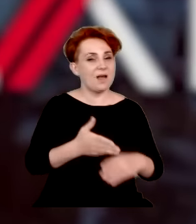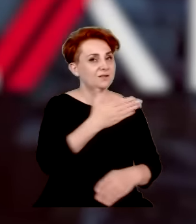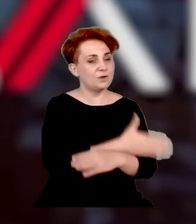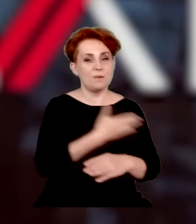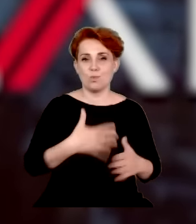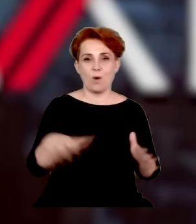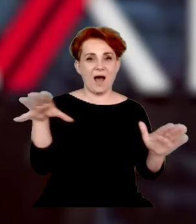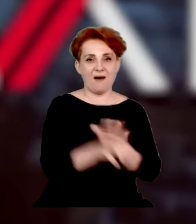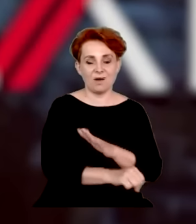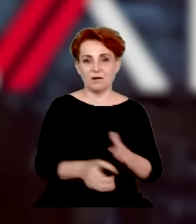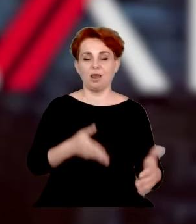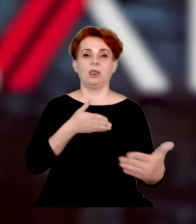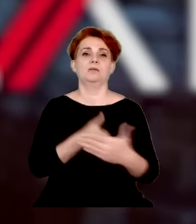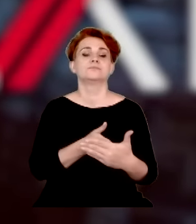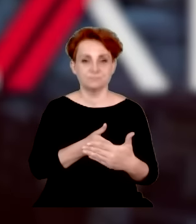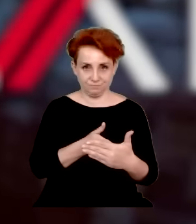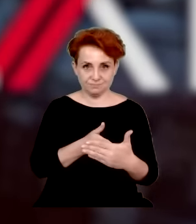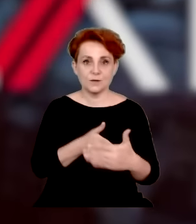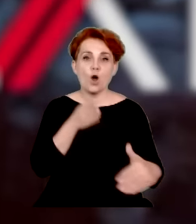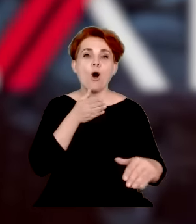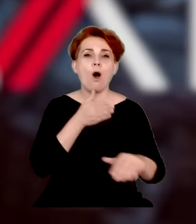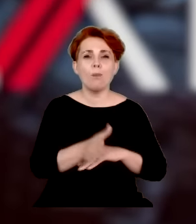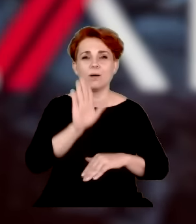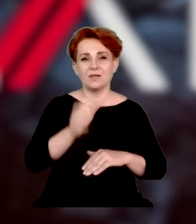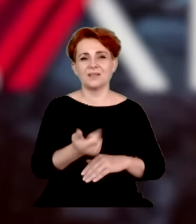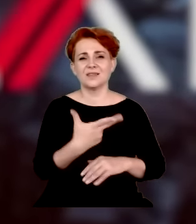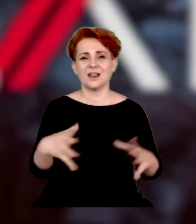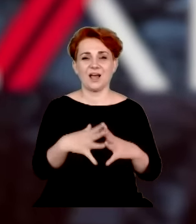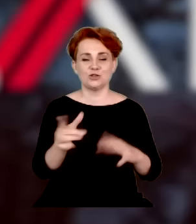która sparaliżowała tam cały ruch. Opóźnienia sięgały kilkudziesięciu minut.